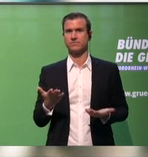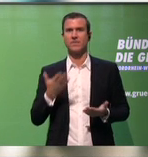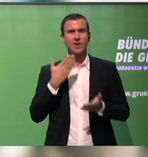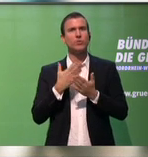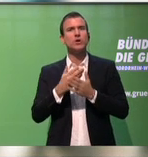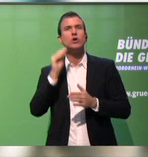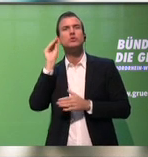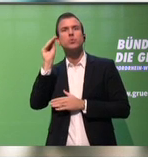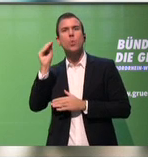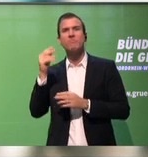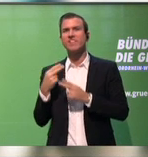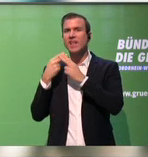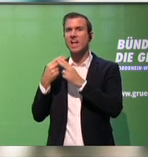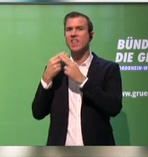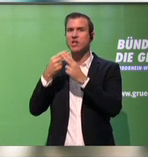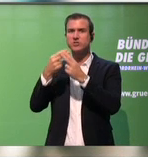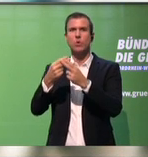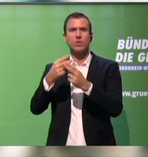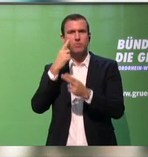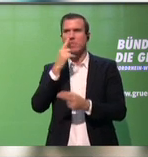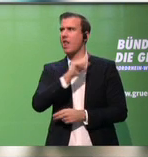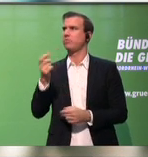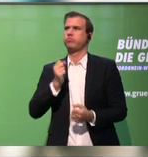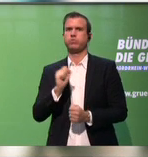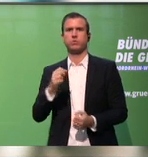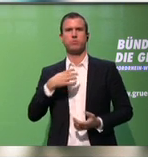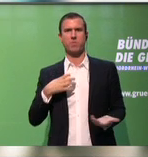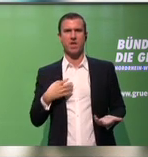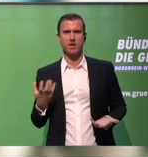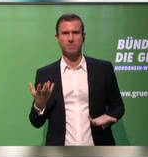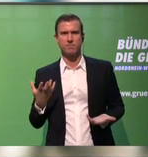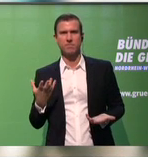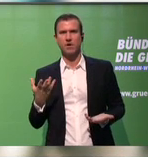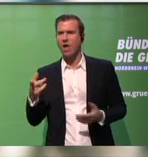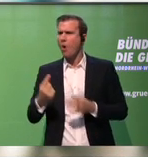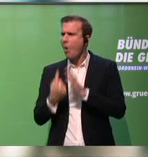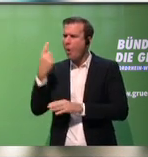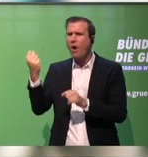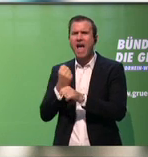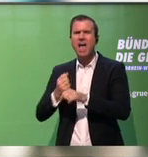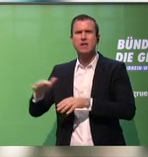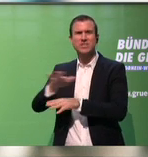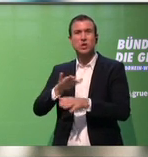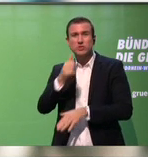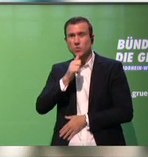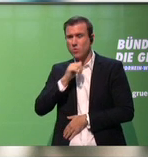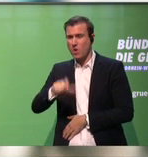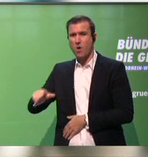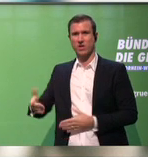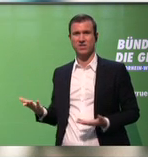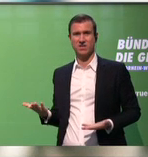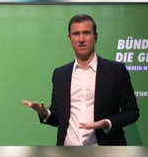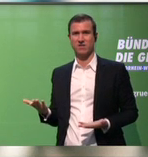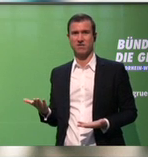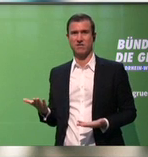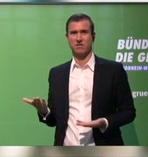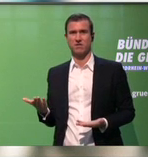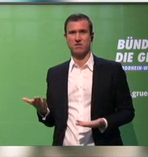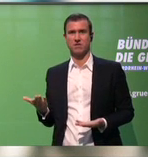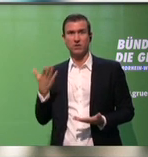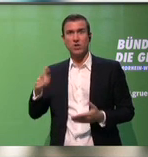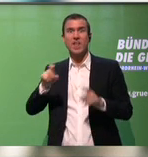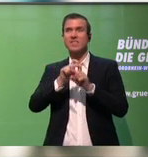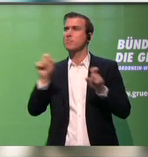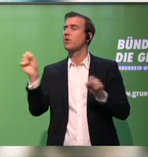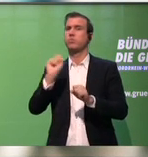ganzen Generation gerade aufs Spiel gesetzt, bei den hohen Arbeitslosenzahlen, gerade bei Jugendlichen. Das Megathema,